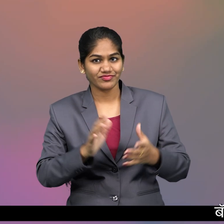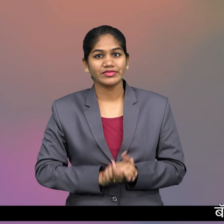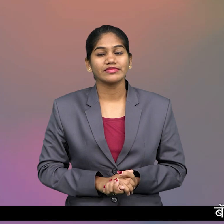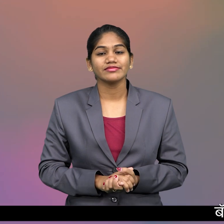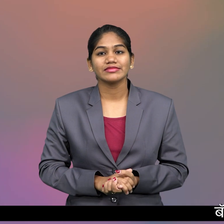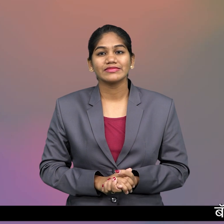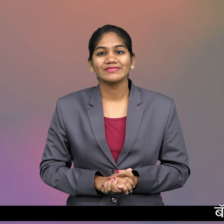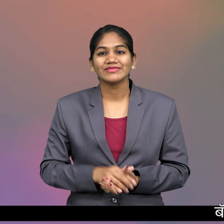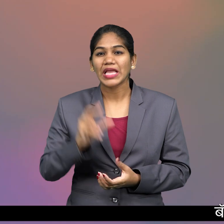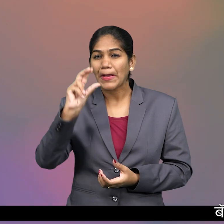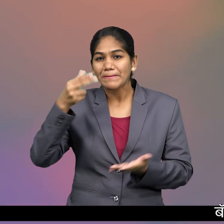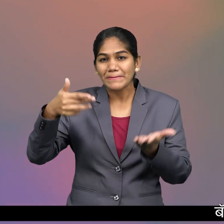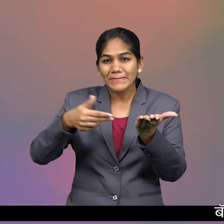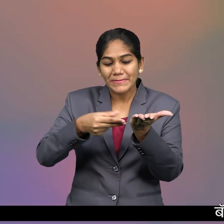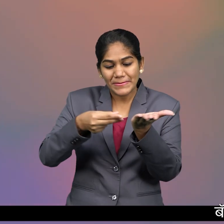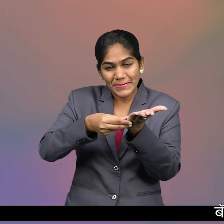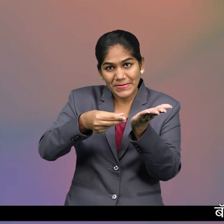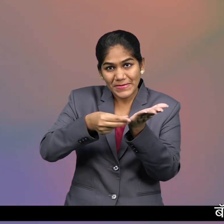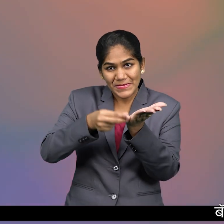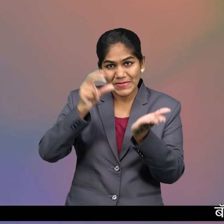बॅटरी, मेणबत्त्या,